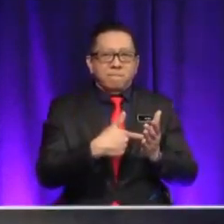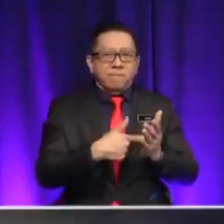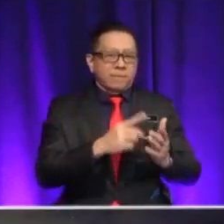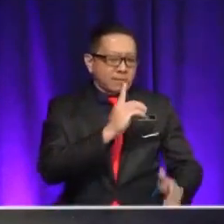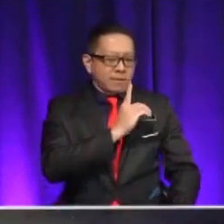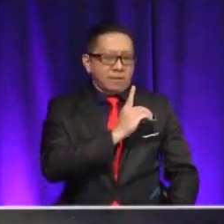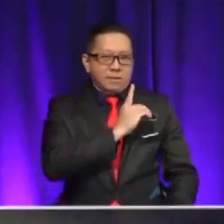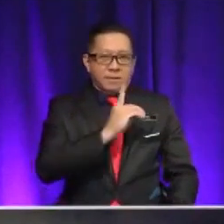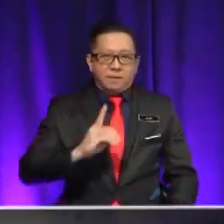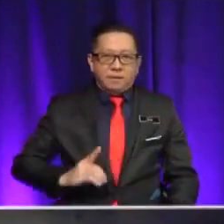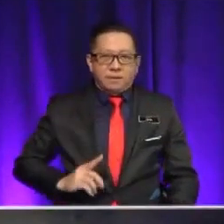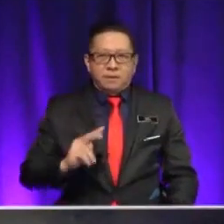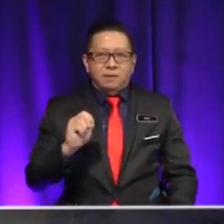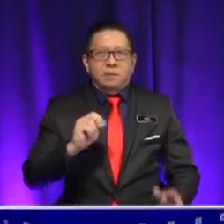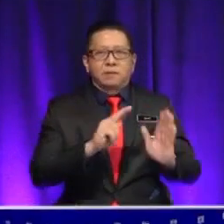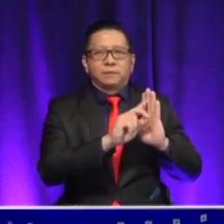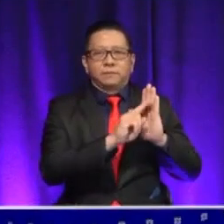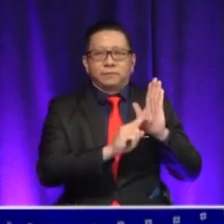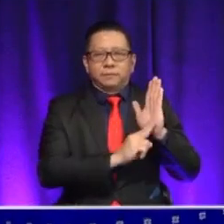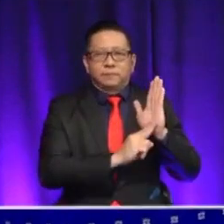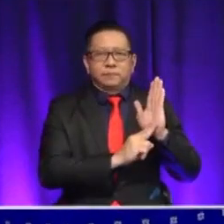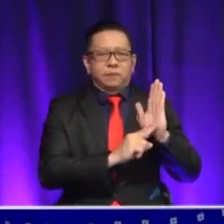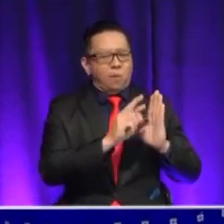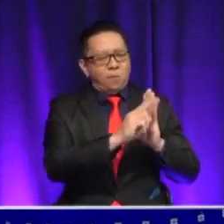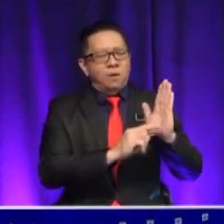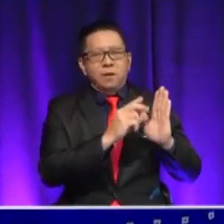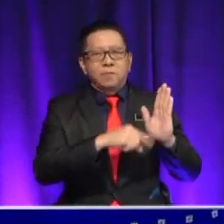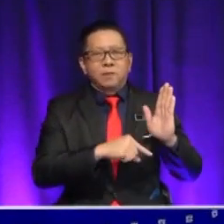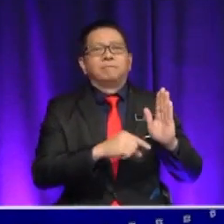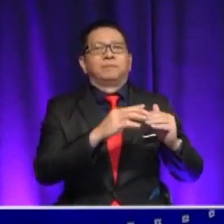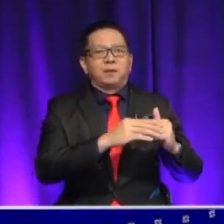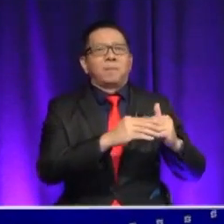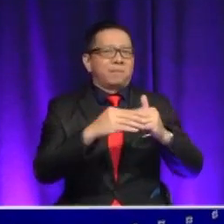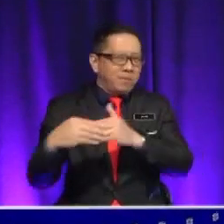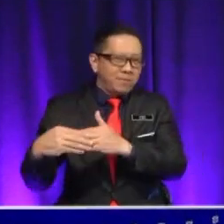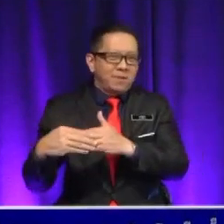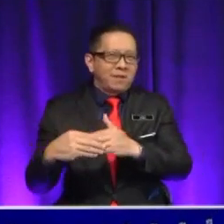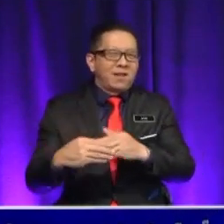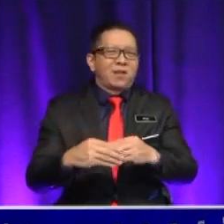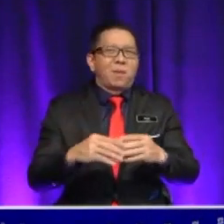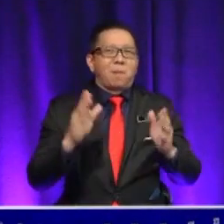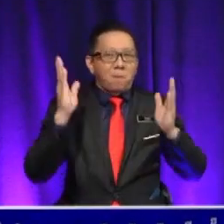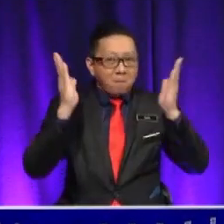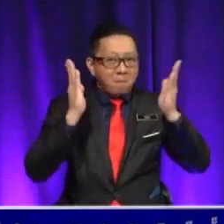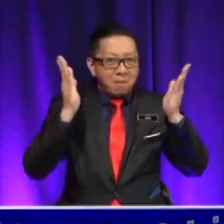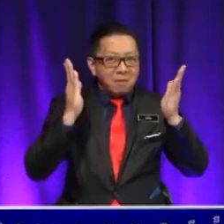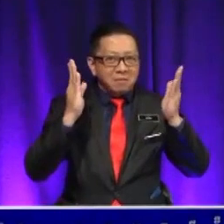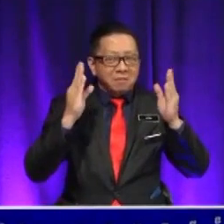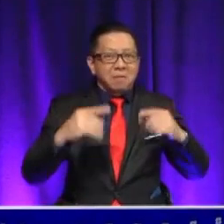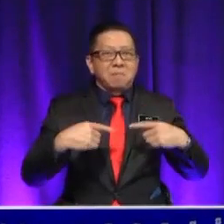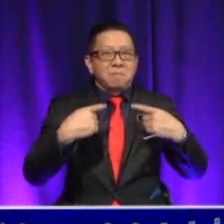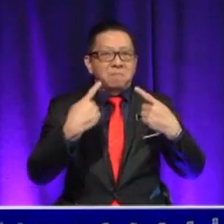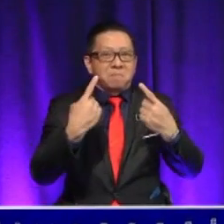kedaulatan undang-undang, okey, di mana dia berperanan, okey, memimpin seseorang warga negara tu daripada melakukan